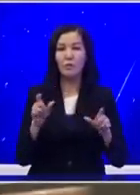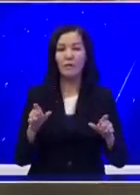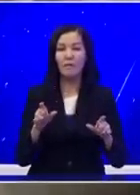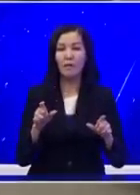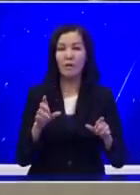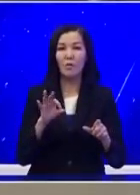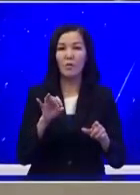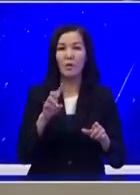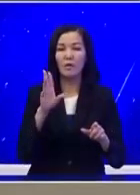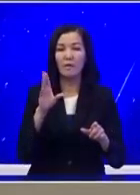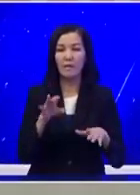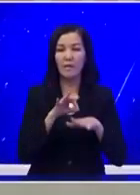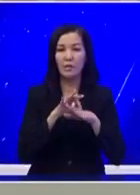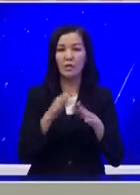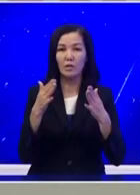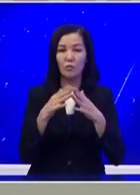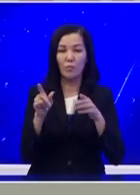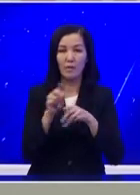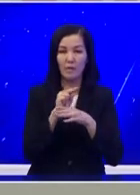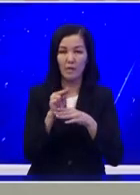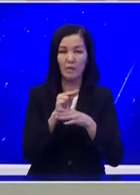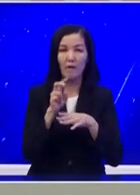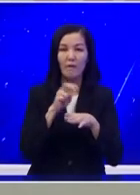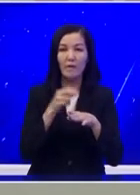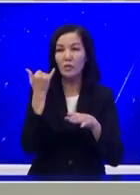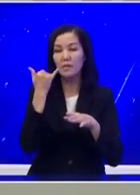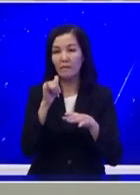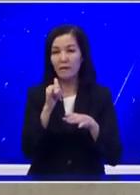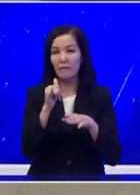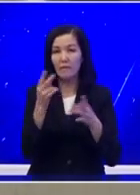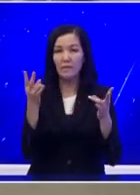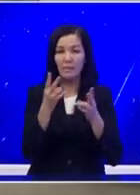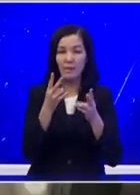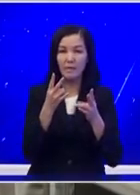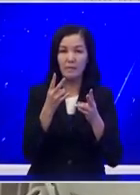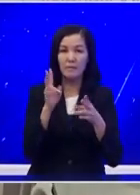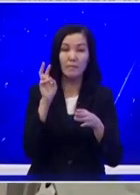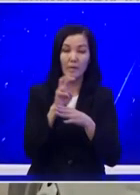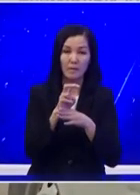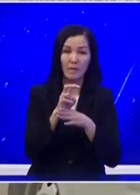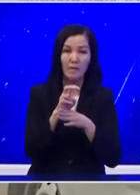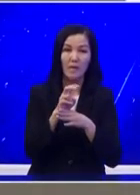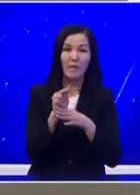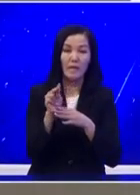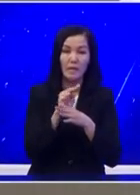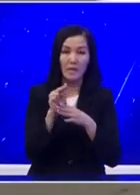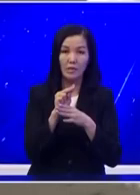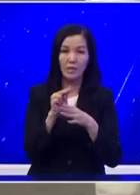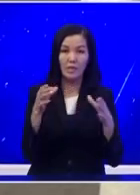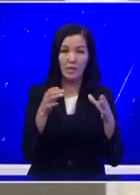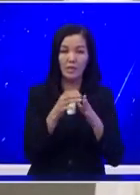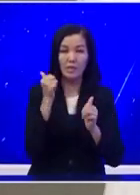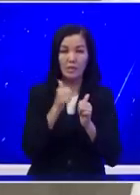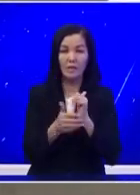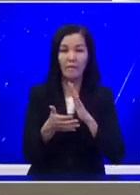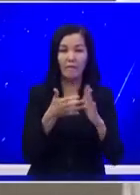признаками ОРВИ также проходят лечение на дому. С ними врачи созваниваются, а при необходимости наносят визит. Мобильные бригады медиков на каждый вызов